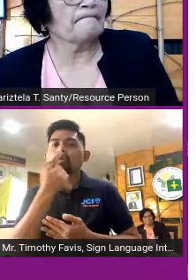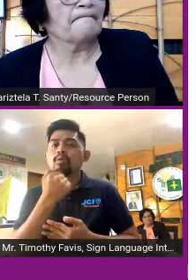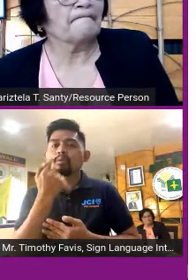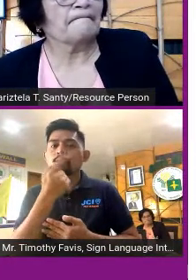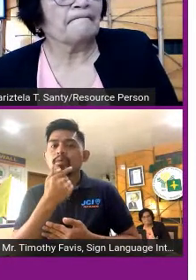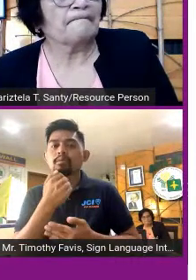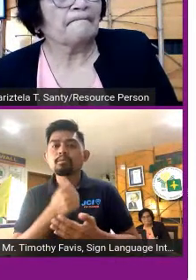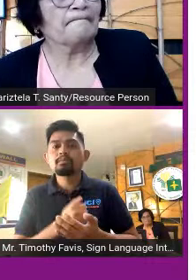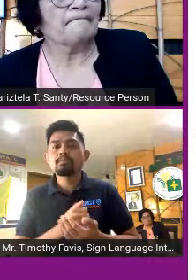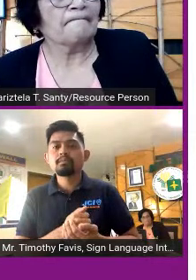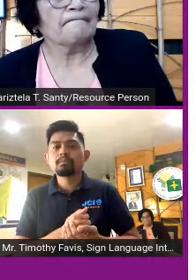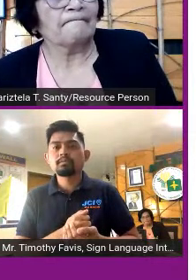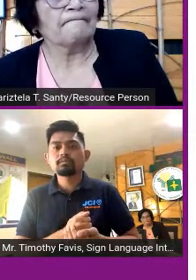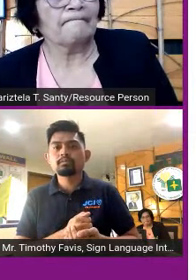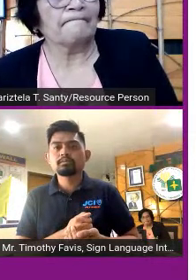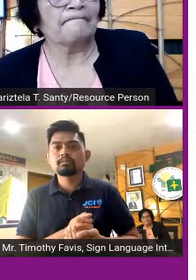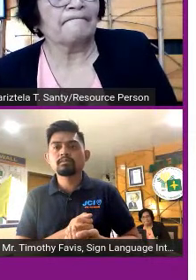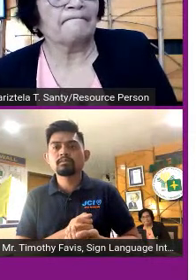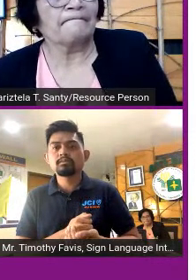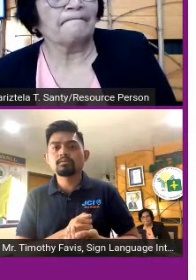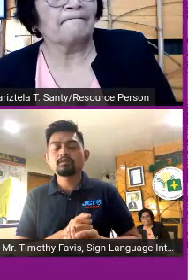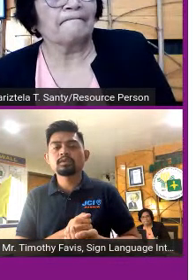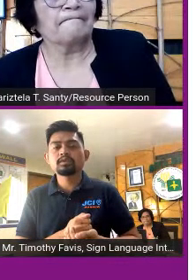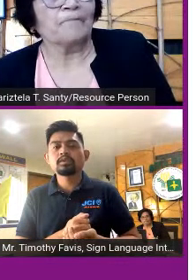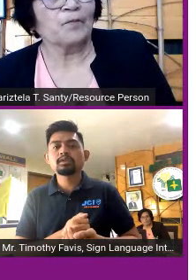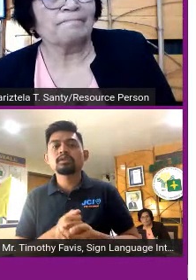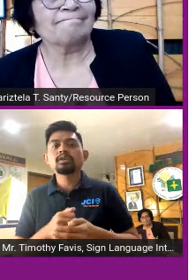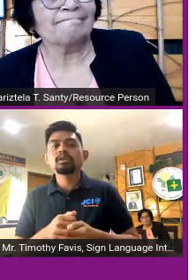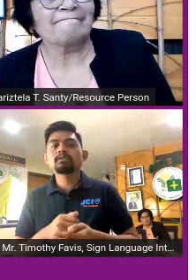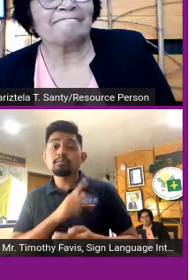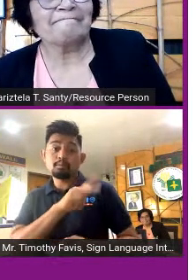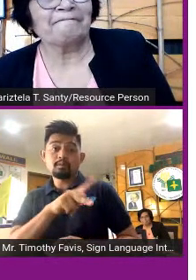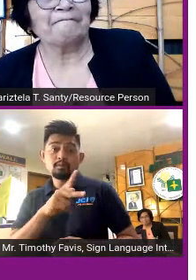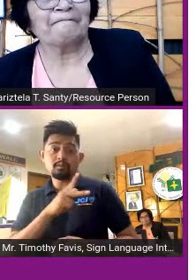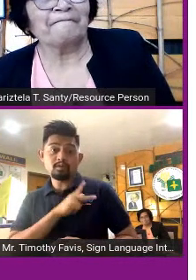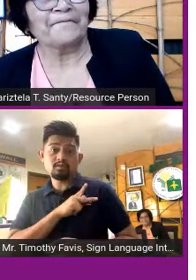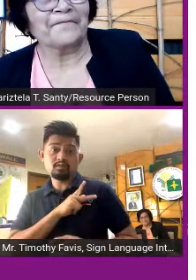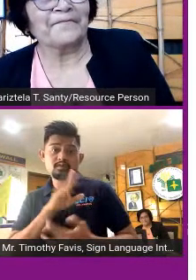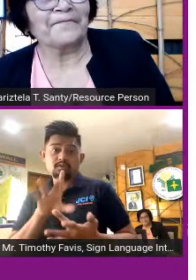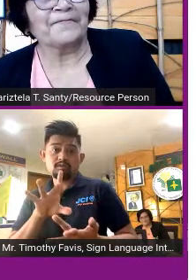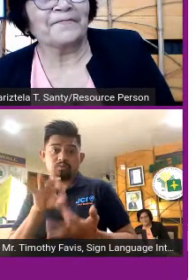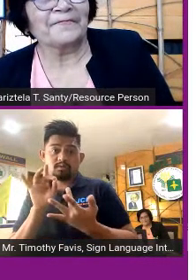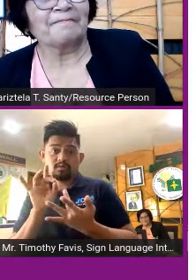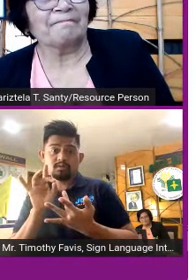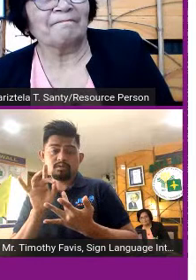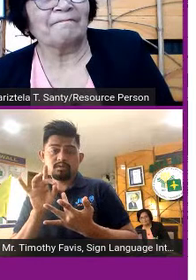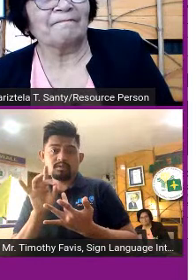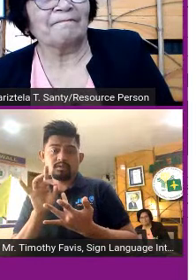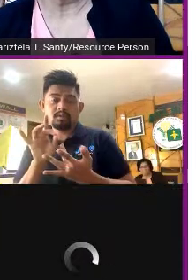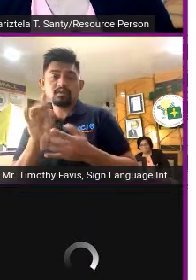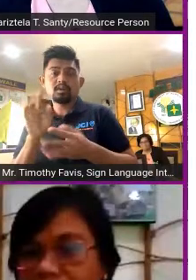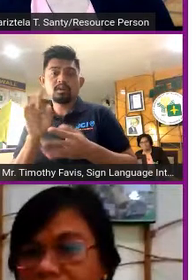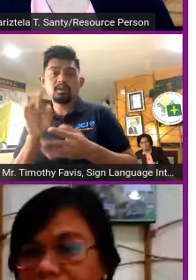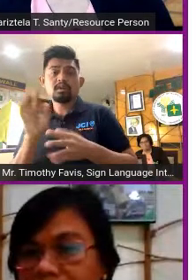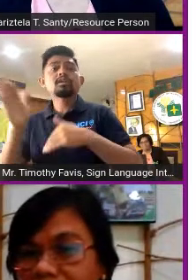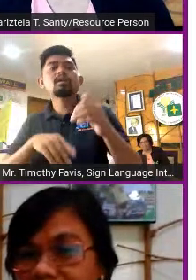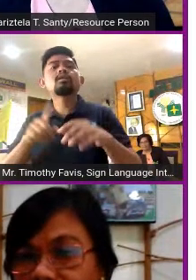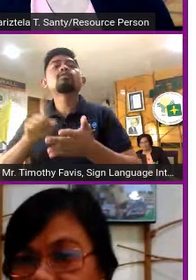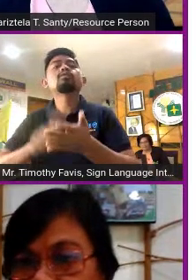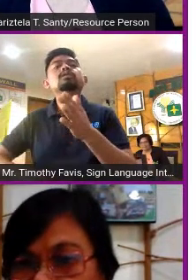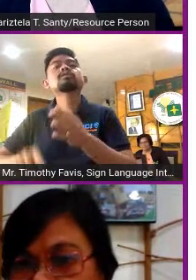gender. Kagawian seems like it is a person's choice rather than what is natural to the